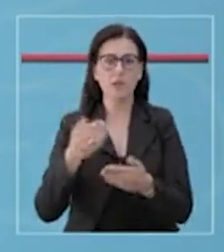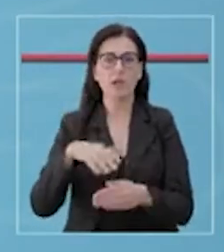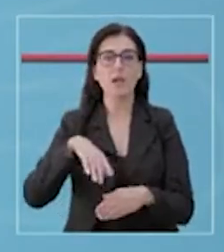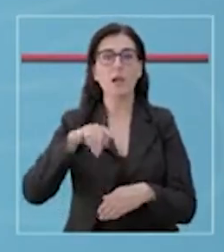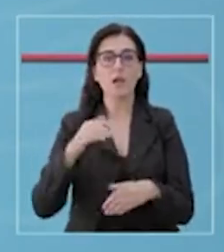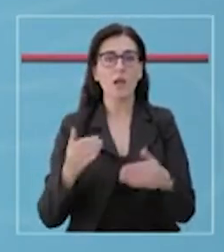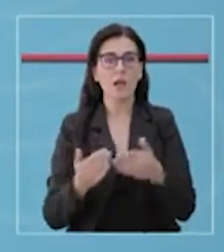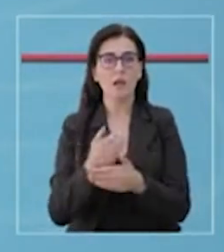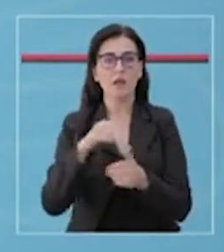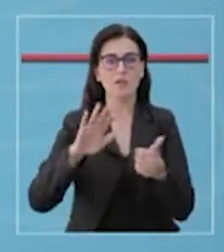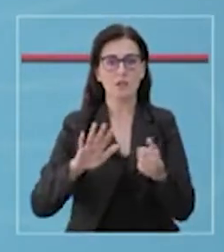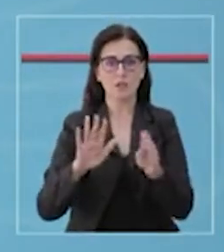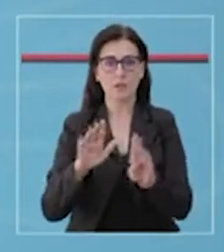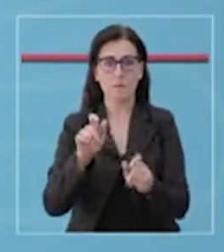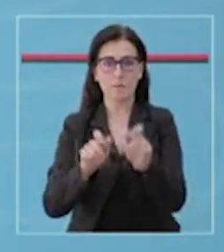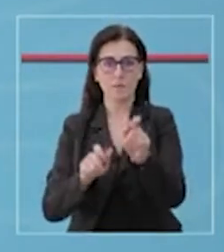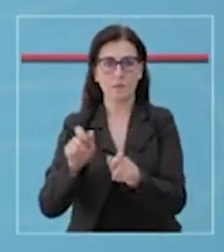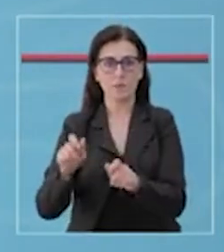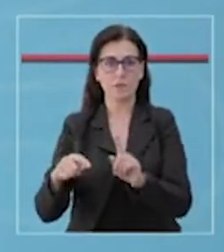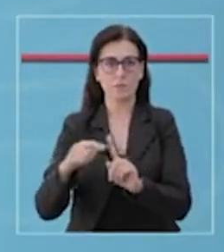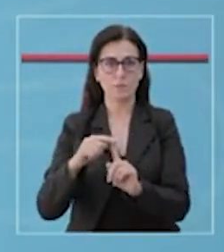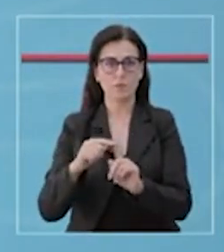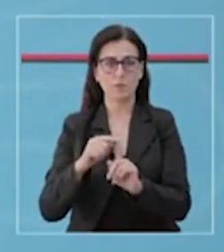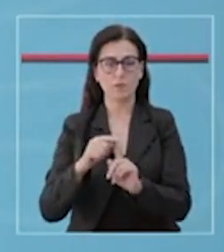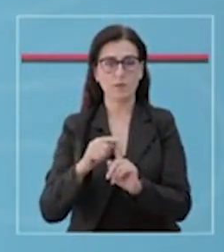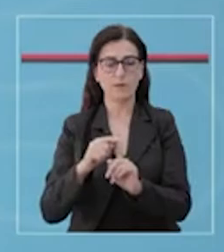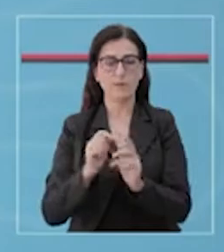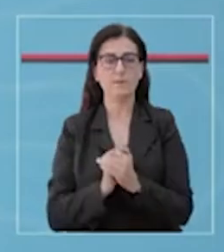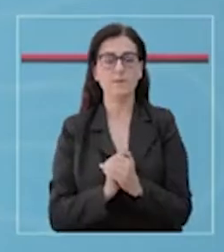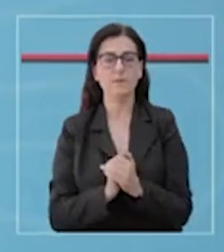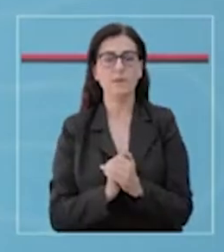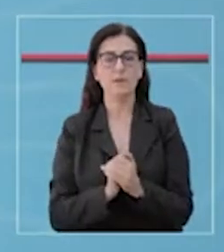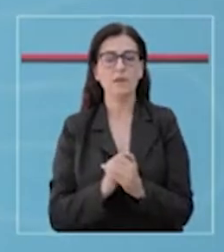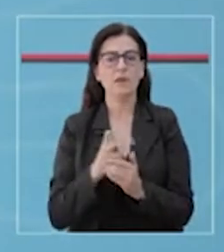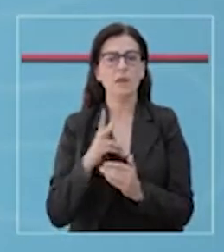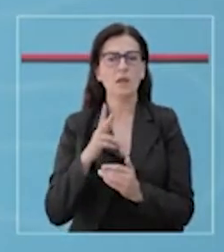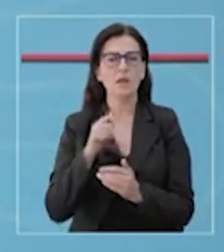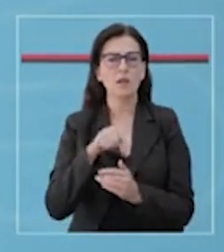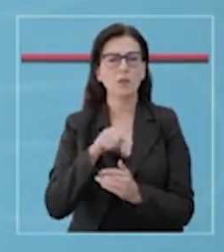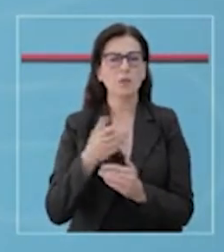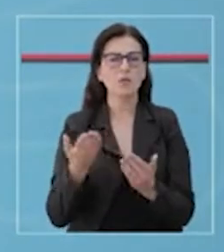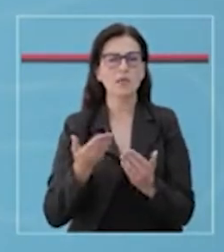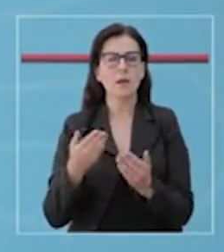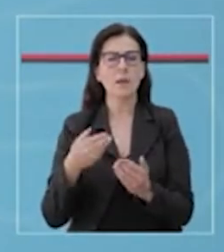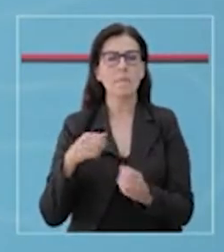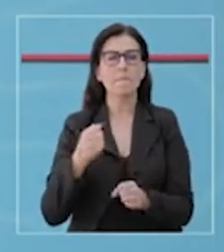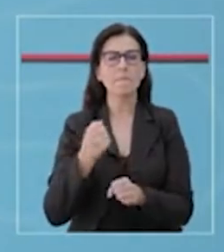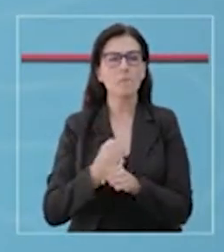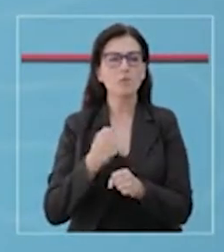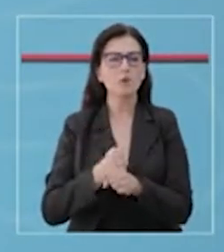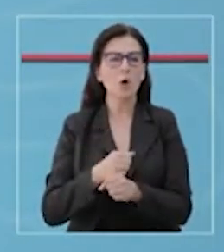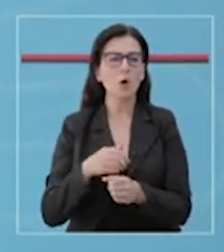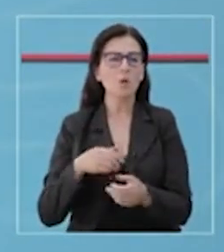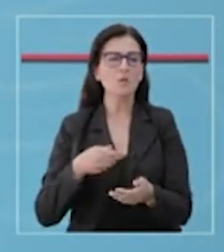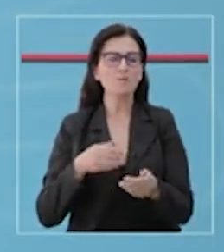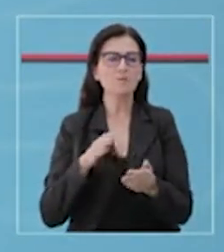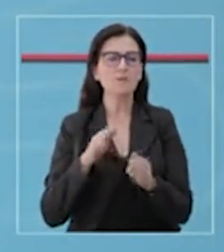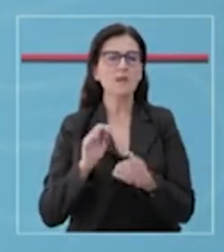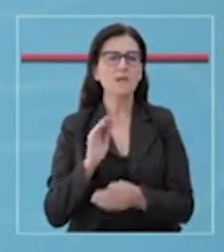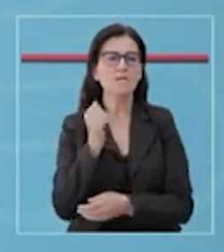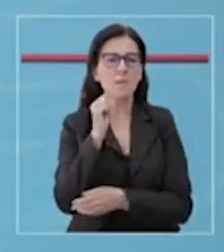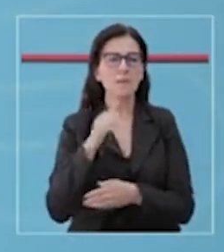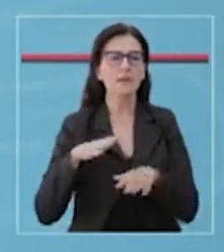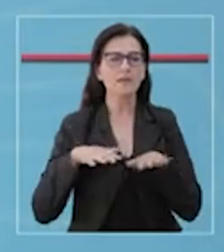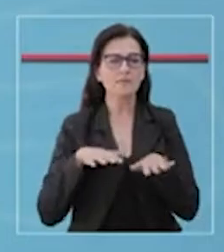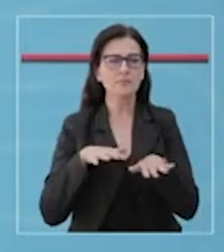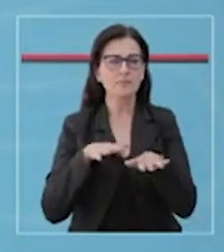persona me COVID-19, që janë kryesisht pacientë nga ndërmarrja apo aktivitete biznesi, kontakte të